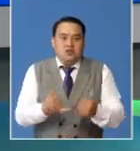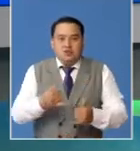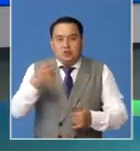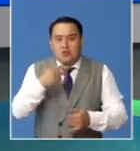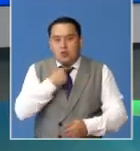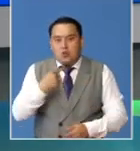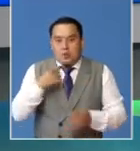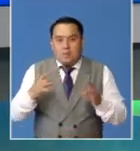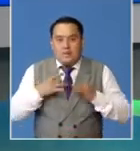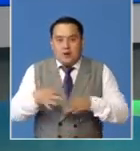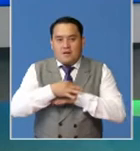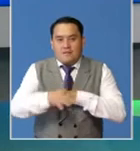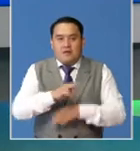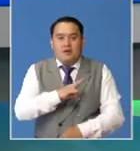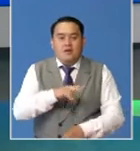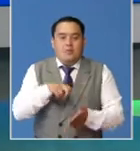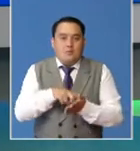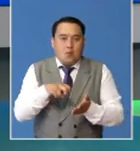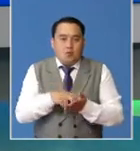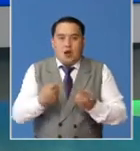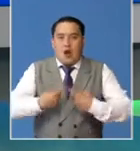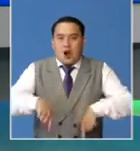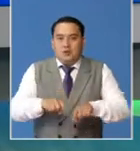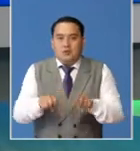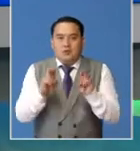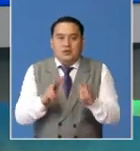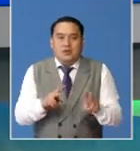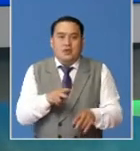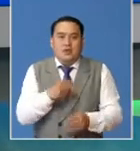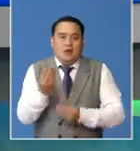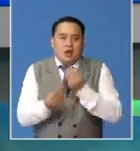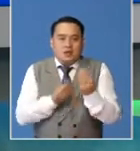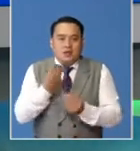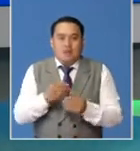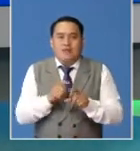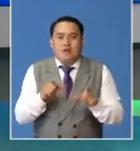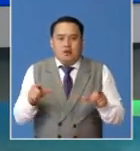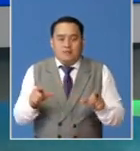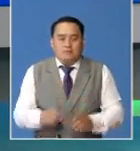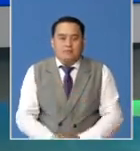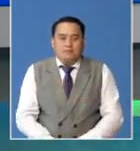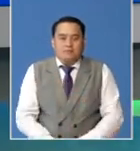даты в Талдыкурганском филиале акционерного общества организована специальная лотерея для клиентов. С подробностями наш